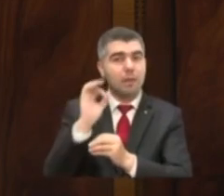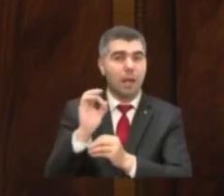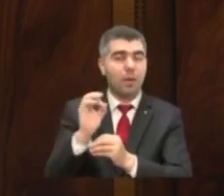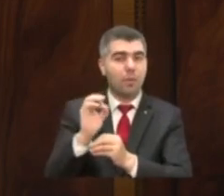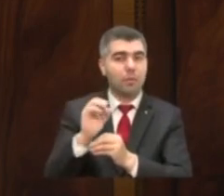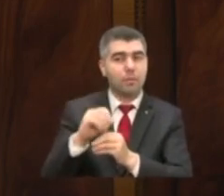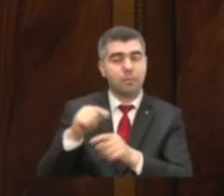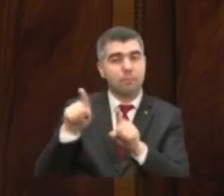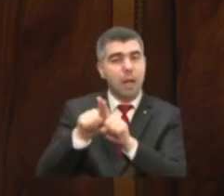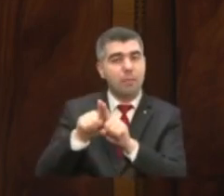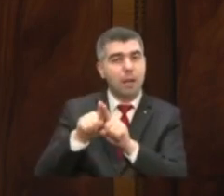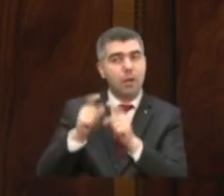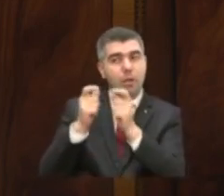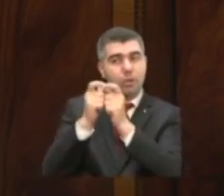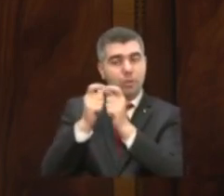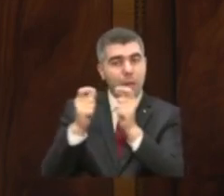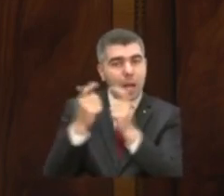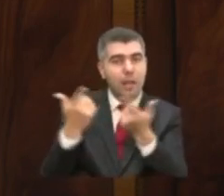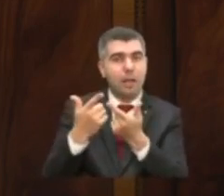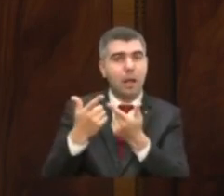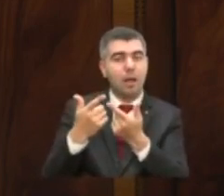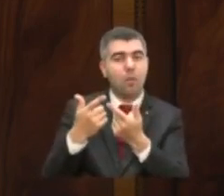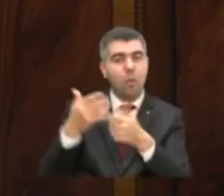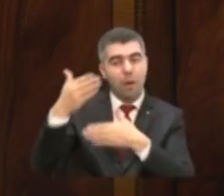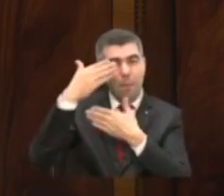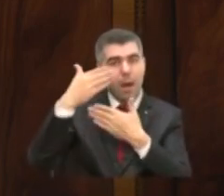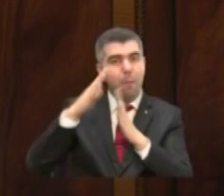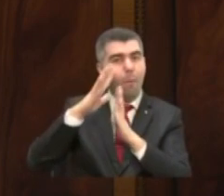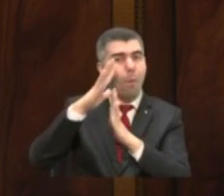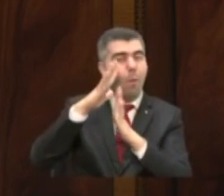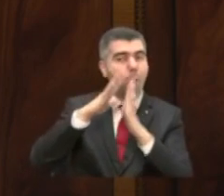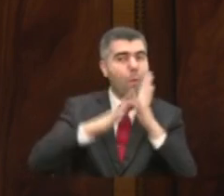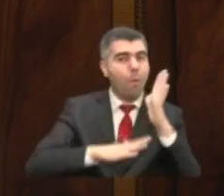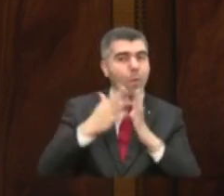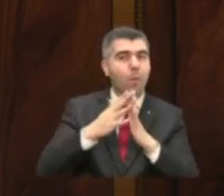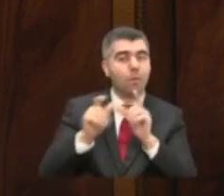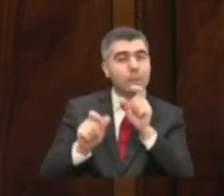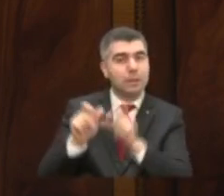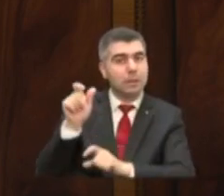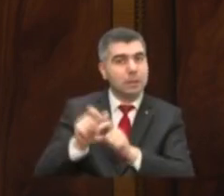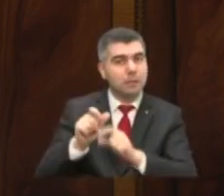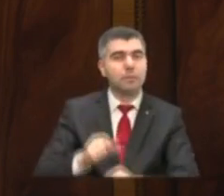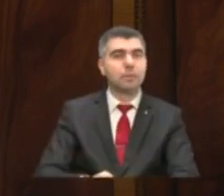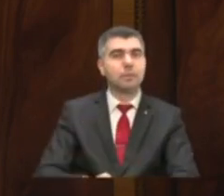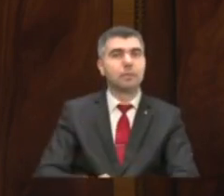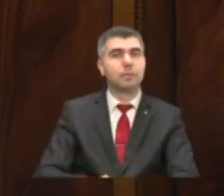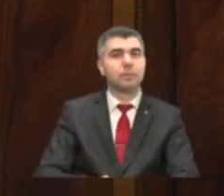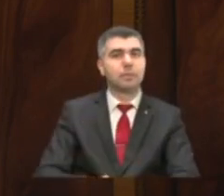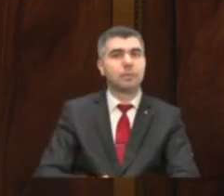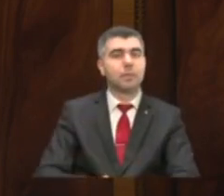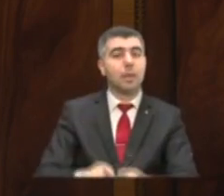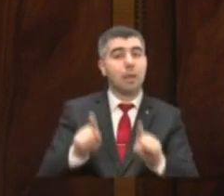المستهلكين والمقاولات والتشغيل، نتساءل هل ما زلتم ملتزمين